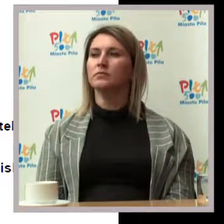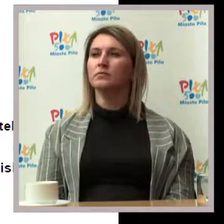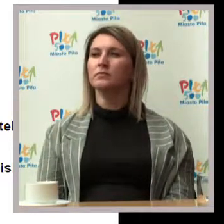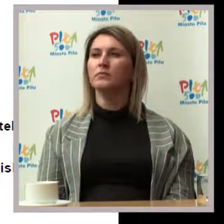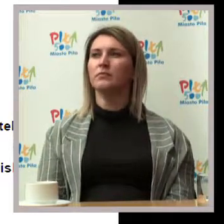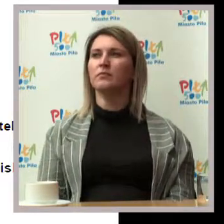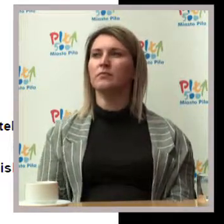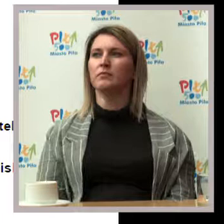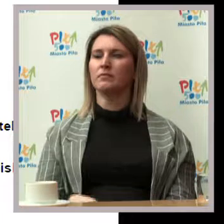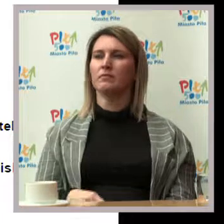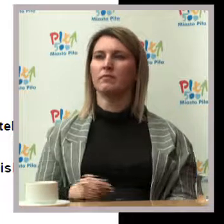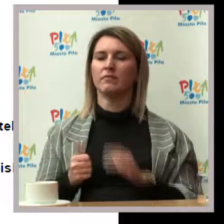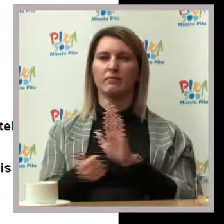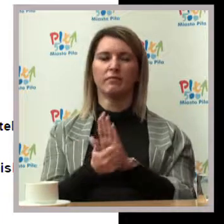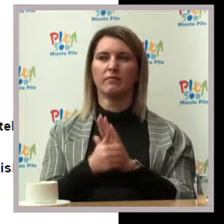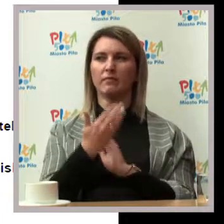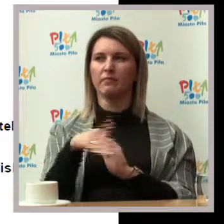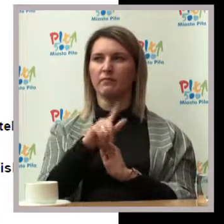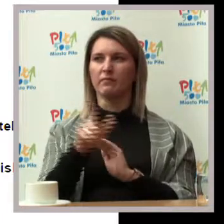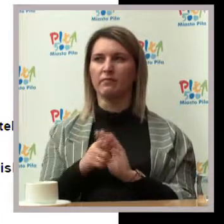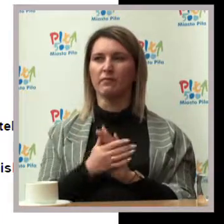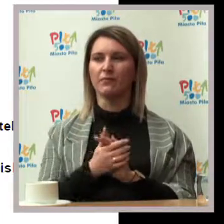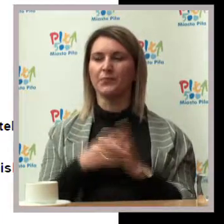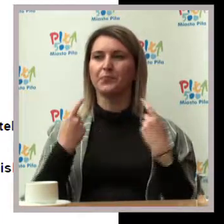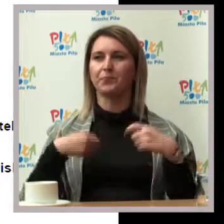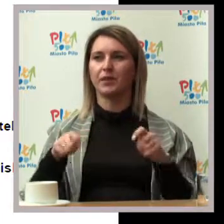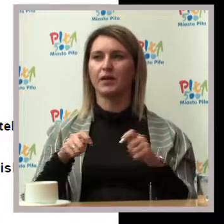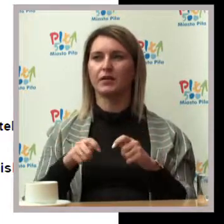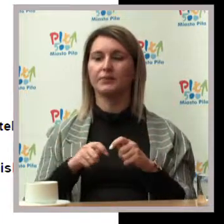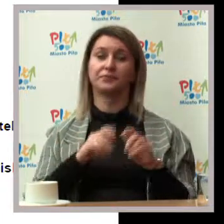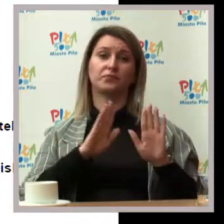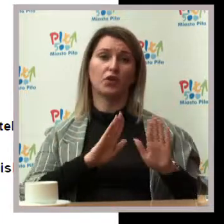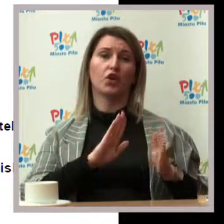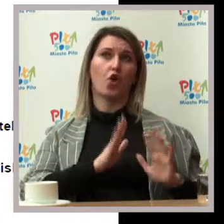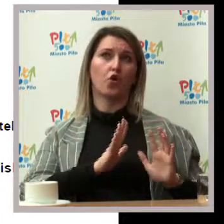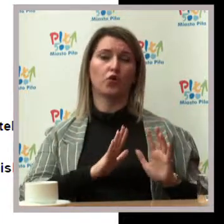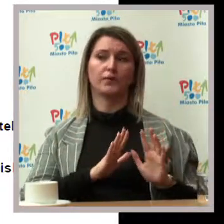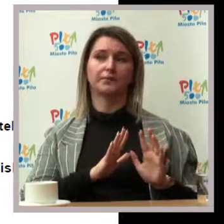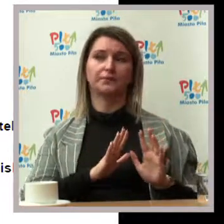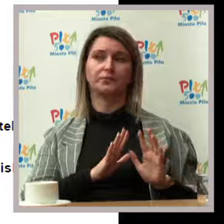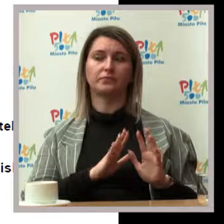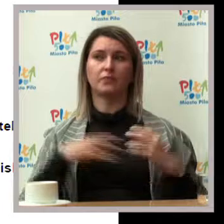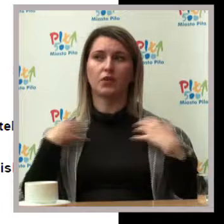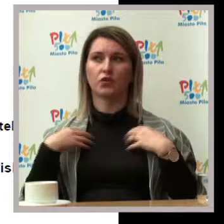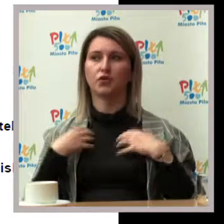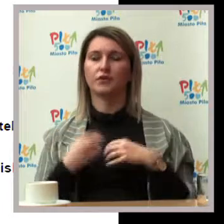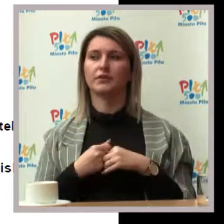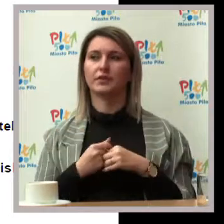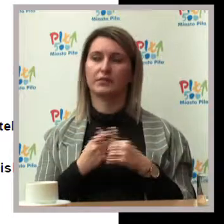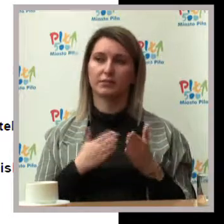złotych. 8,5 miliona złotych to gospodarka komunalna i ochrona środowiska. 3 miliony złotych